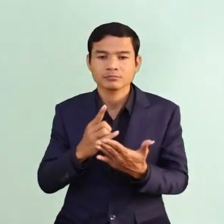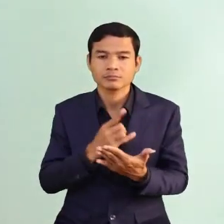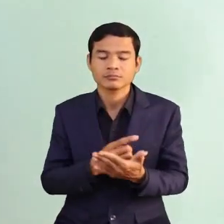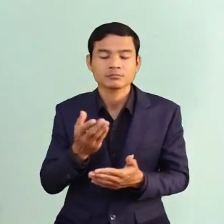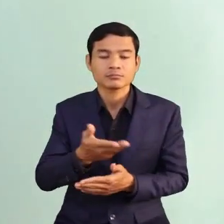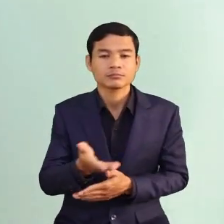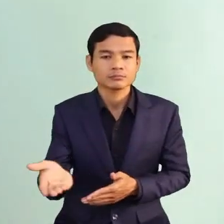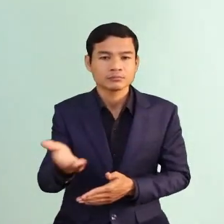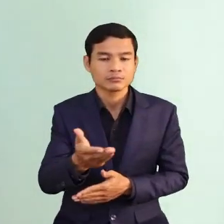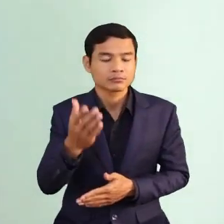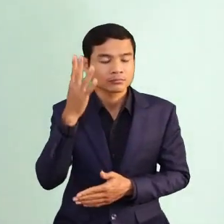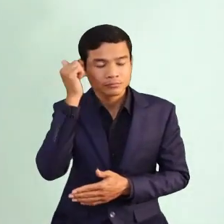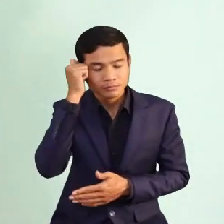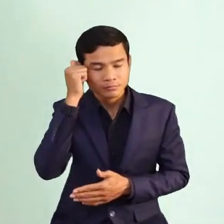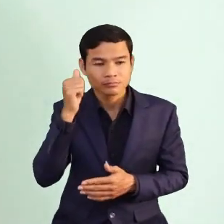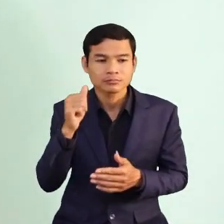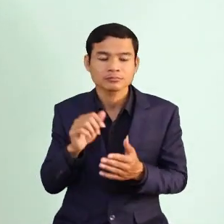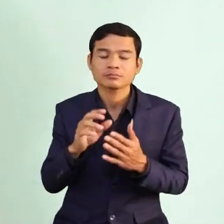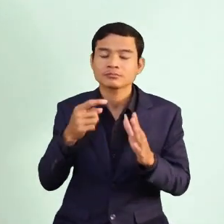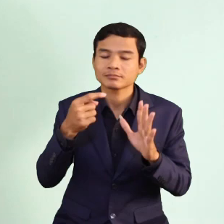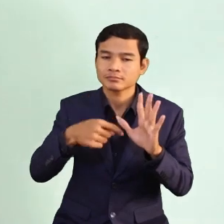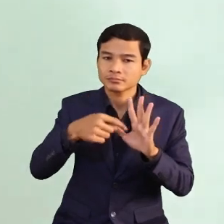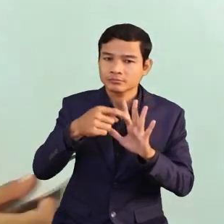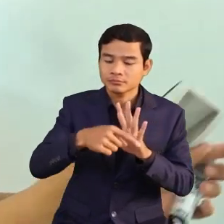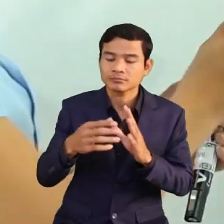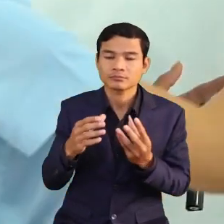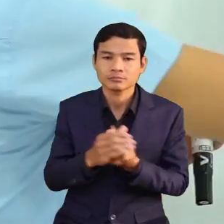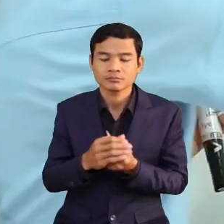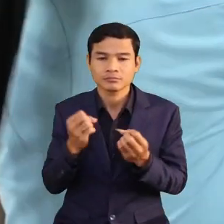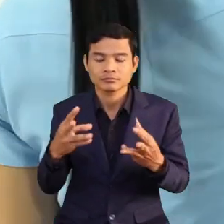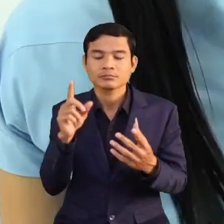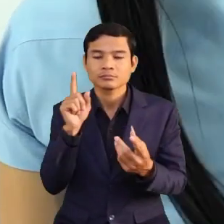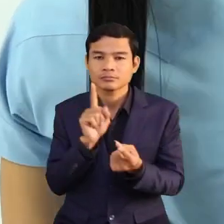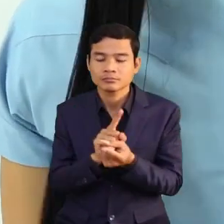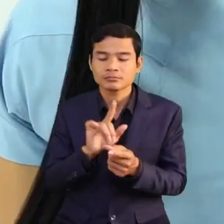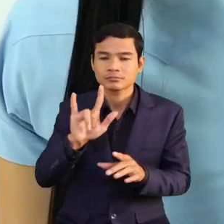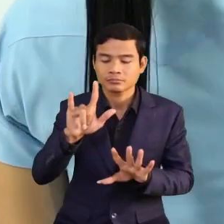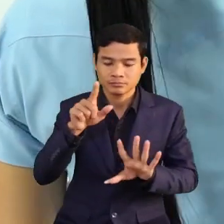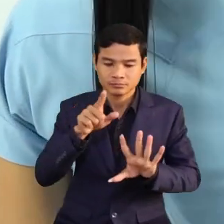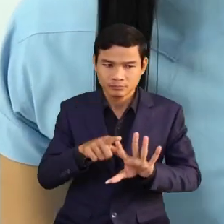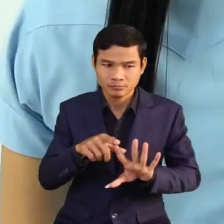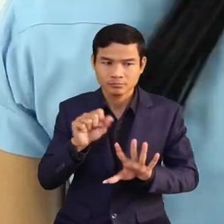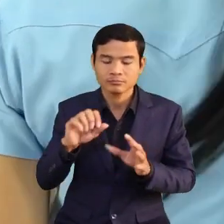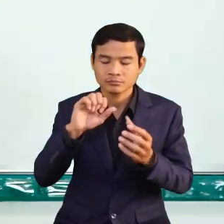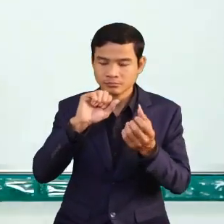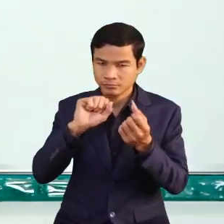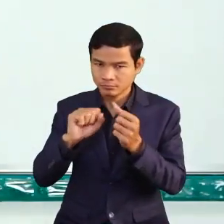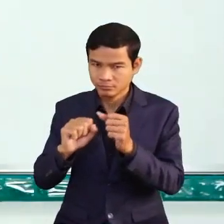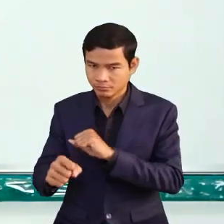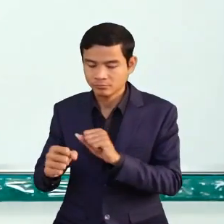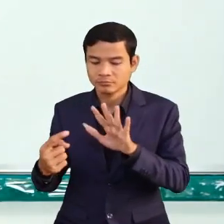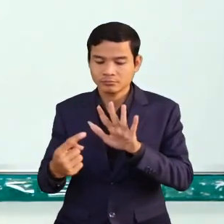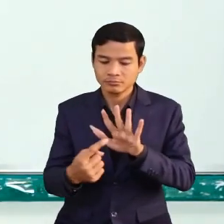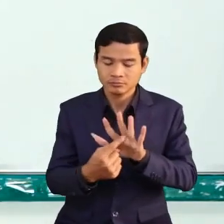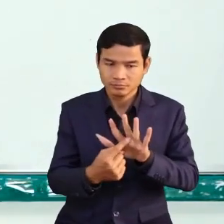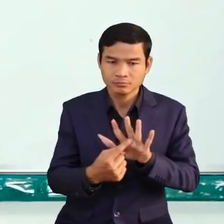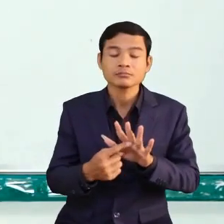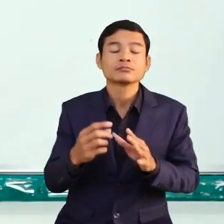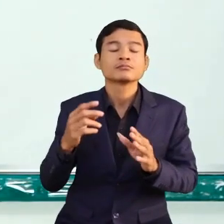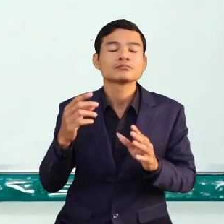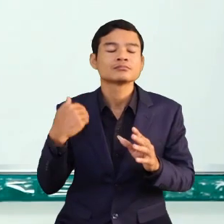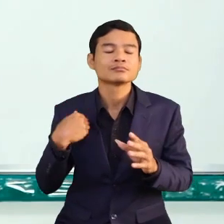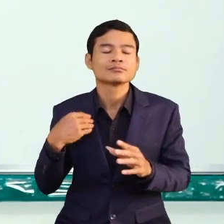นเมียนจองจำเต้ตาเมียนสระจำนวนประมาณการนายเยนจูบจมวยนังปอยังตราประดูตะเชียบกเชิงอ๋อเมียนสระไว้ค